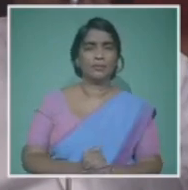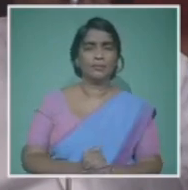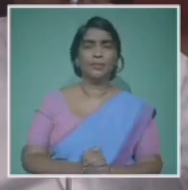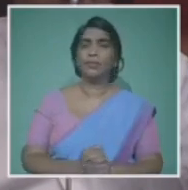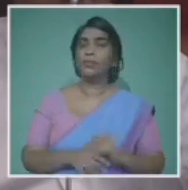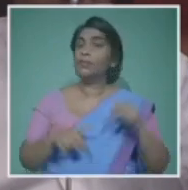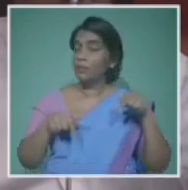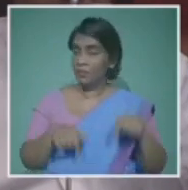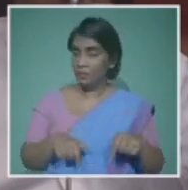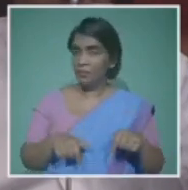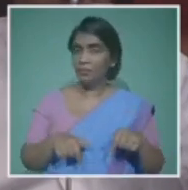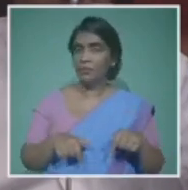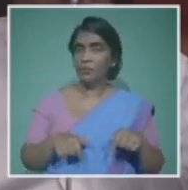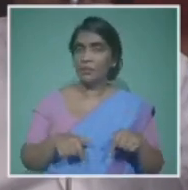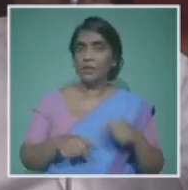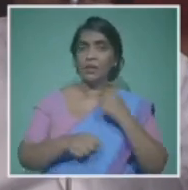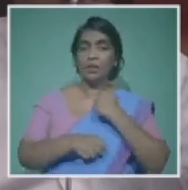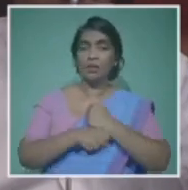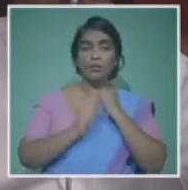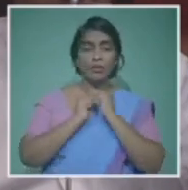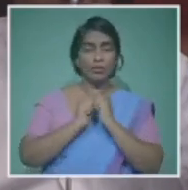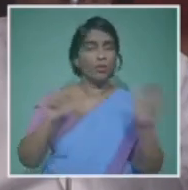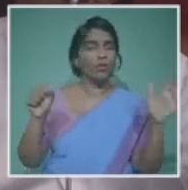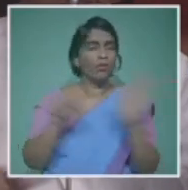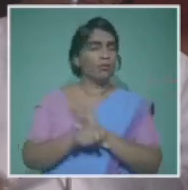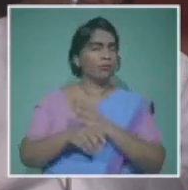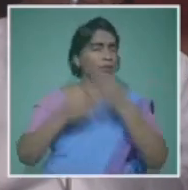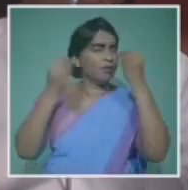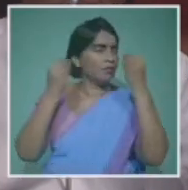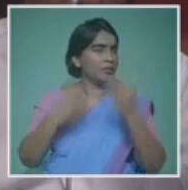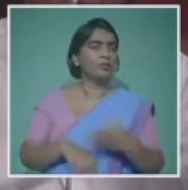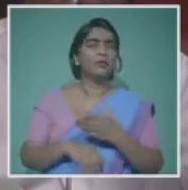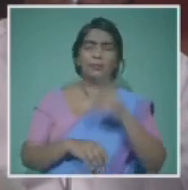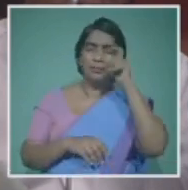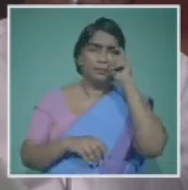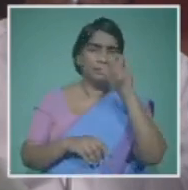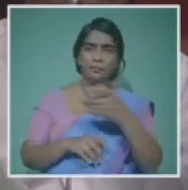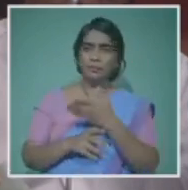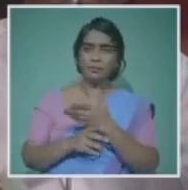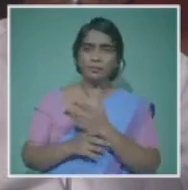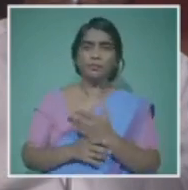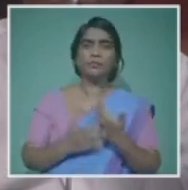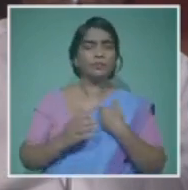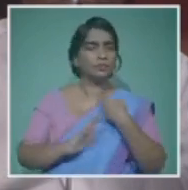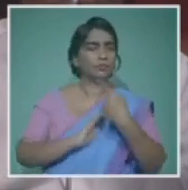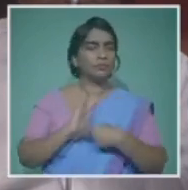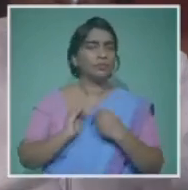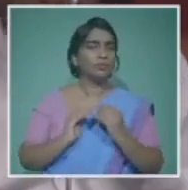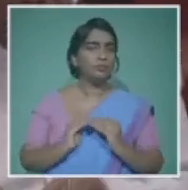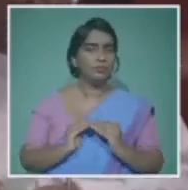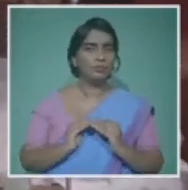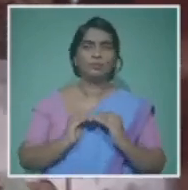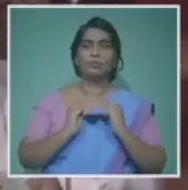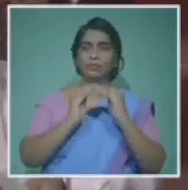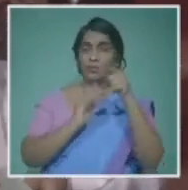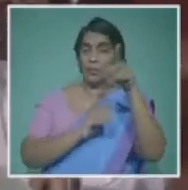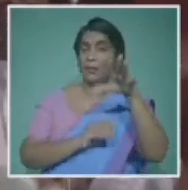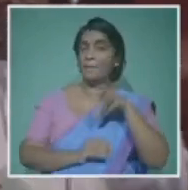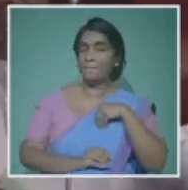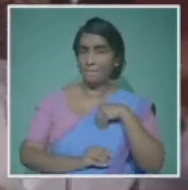Ada rajaan sih sampun ini masar takai balan, apa yang ada gondengan ini nggak butuh apa mereka pilih